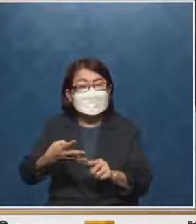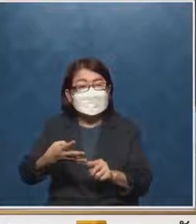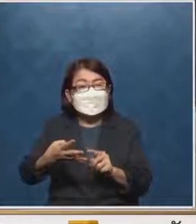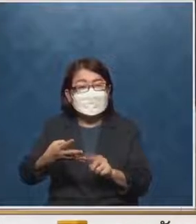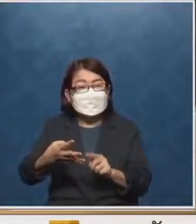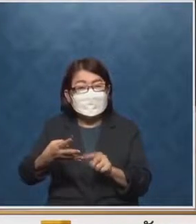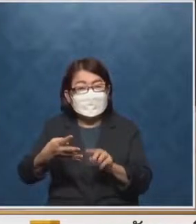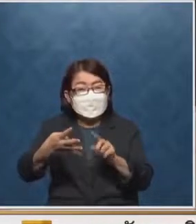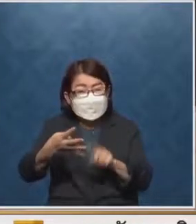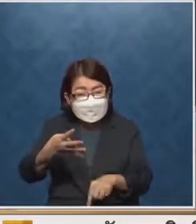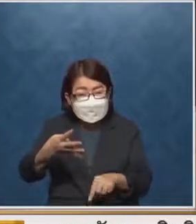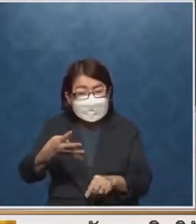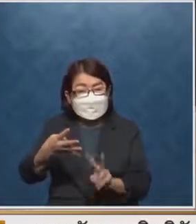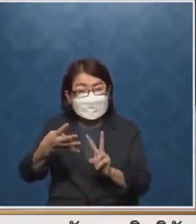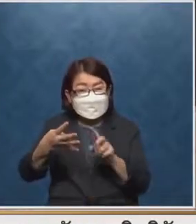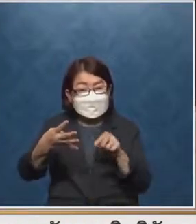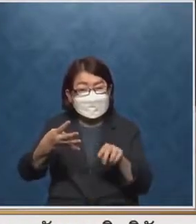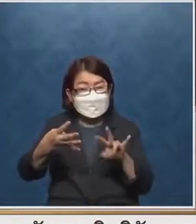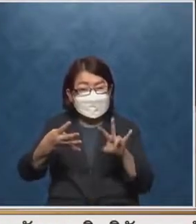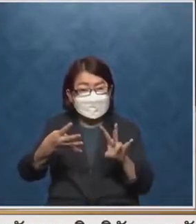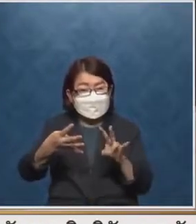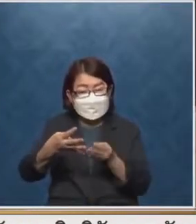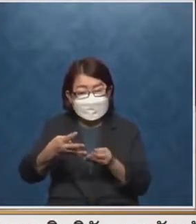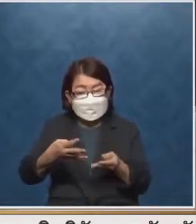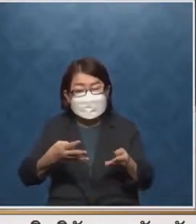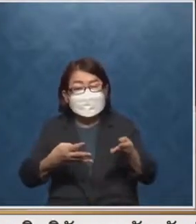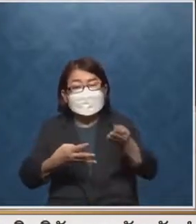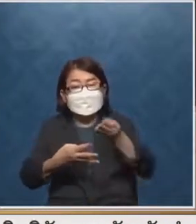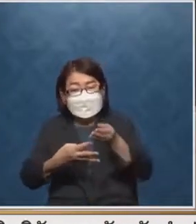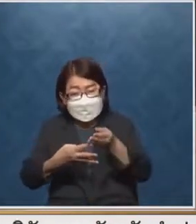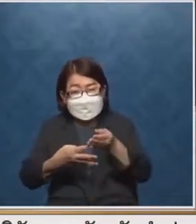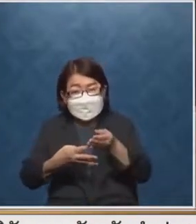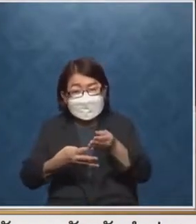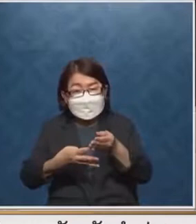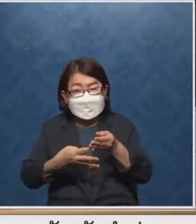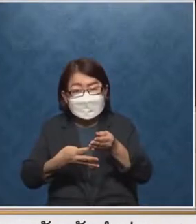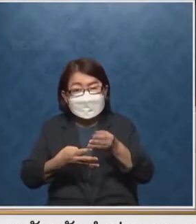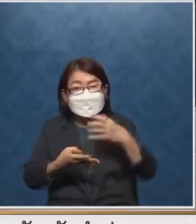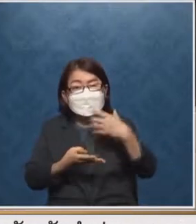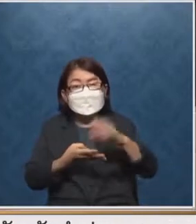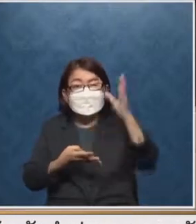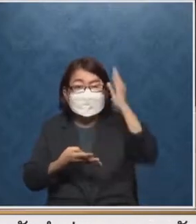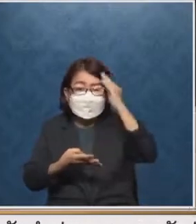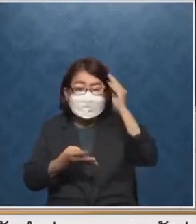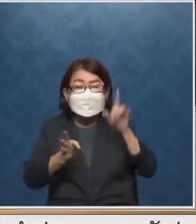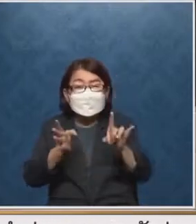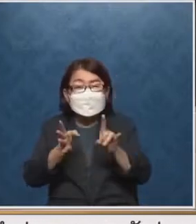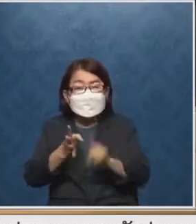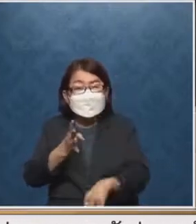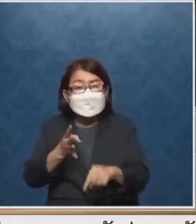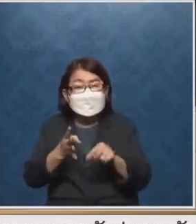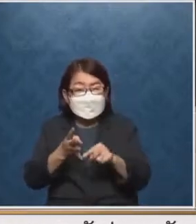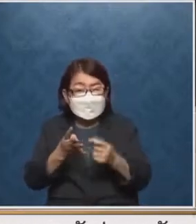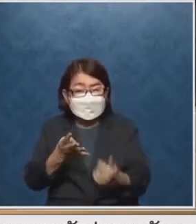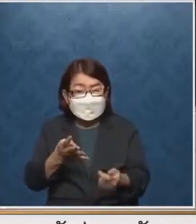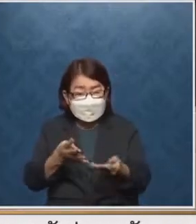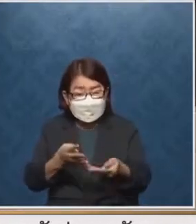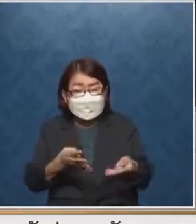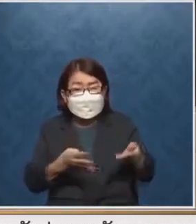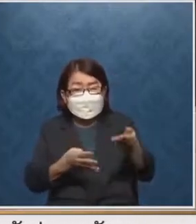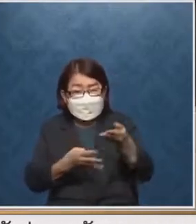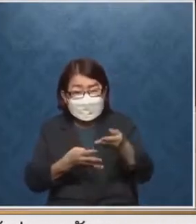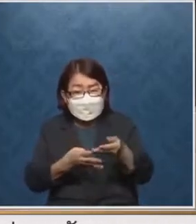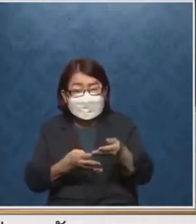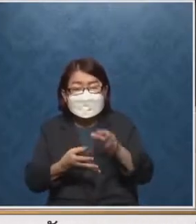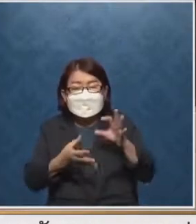เลื่อนวาระที่ 2.7 ซึ่งเป็นวาระที่เพื่อทราบเป็นวาระสุดท้ายที่กำหนดไว้วันนี้นะครับคือรับทราบราย